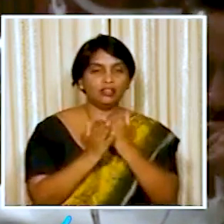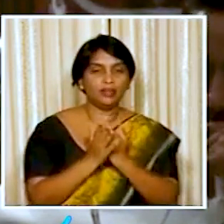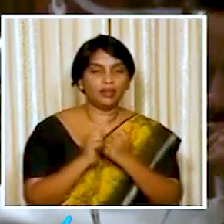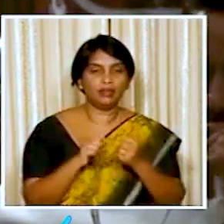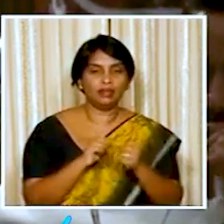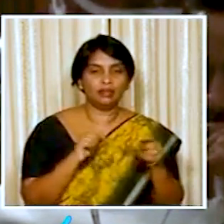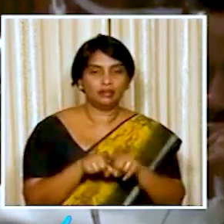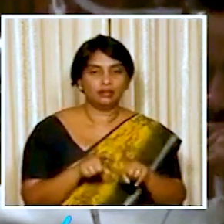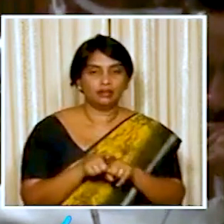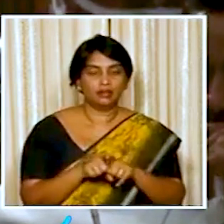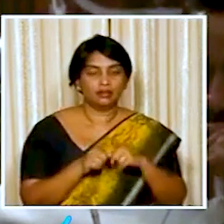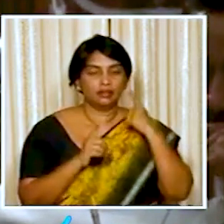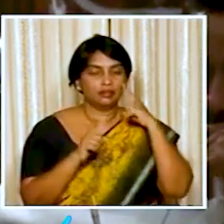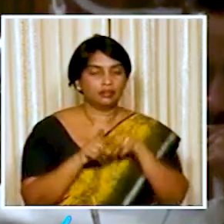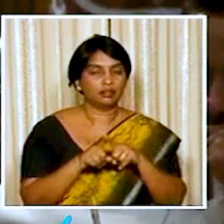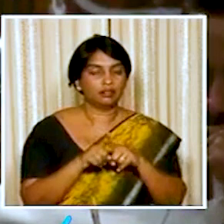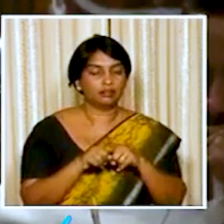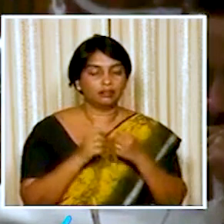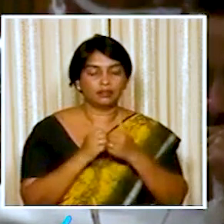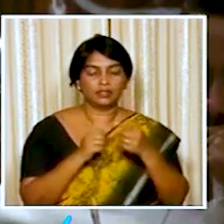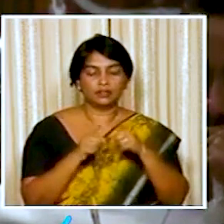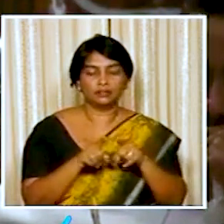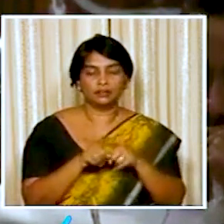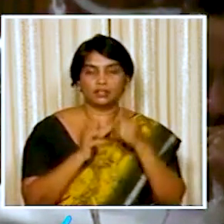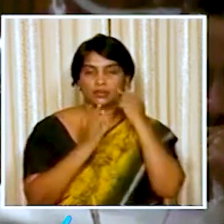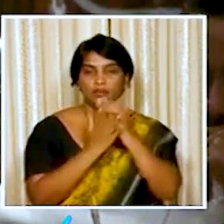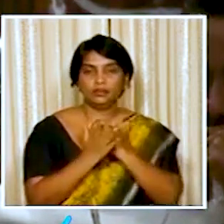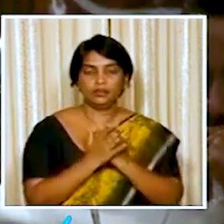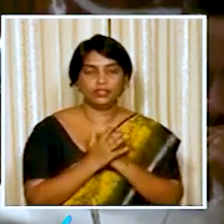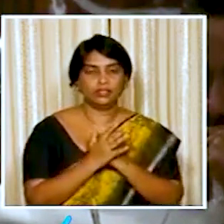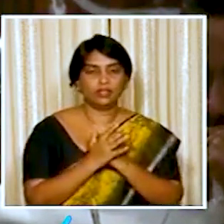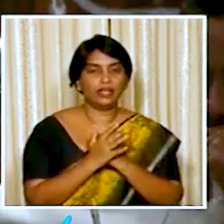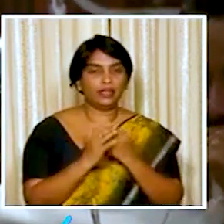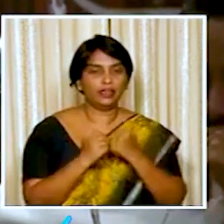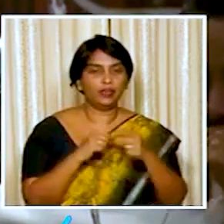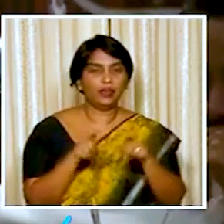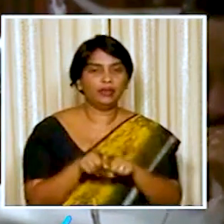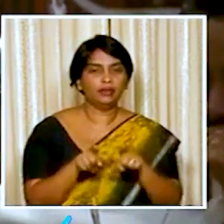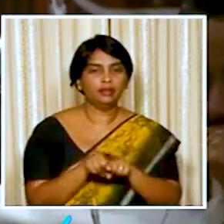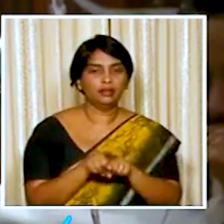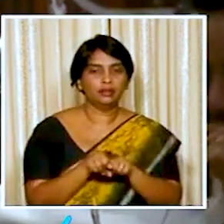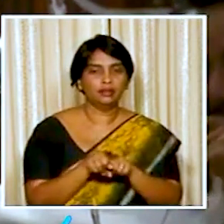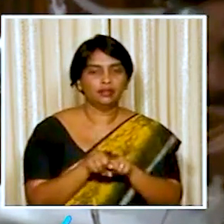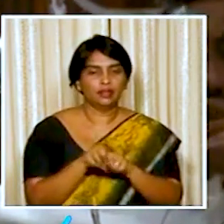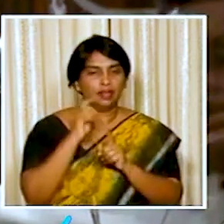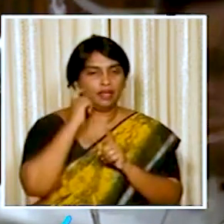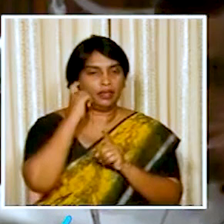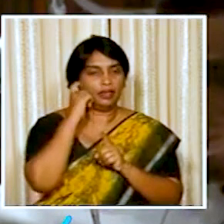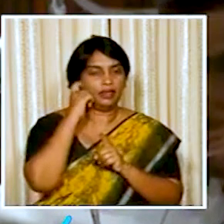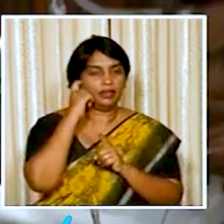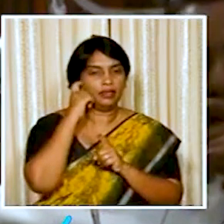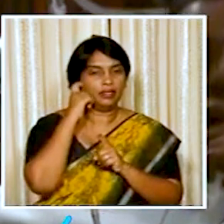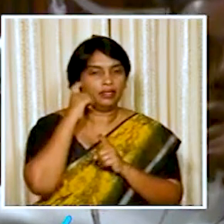ලංකා කේටරින්ග් විකුණලා, ලිට්‍රෝ ගෑස් ආයතන විකුණලා මේ ලාභ ලැබෙන ආයතන ටික විකුණලා එක පැත්තකින් මේ කොටස පියවගන්න